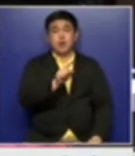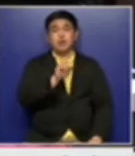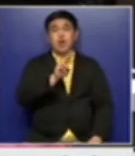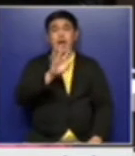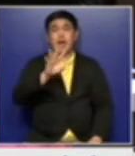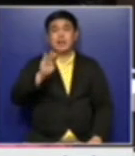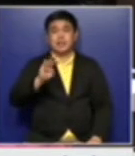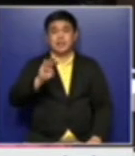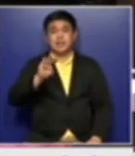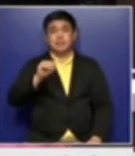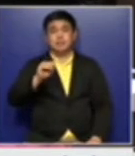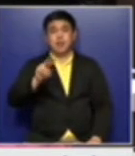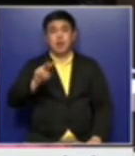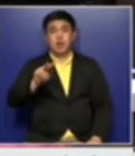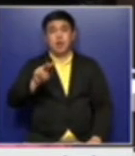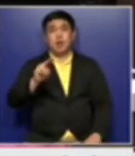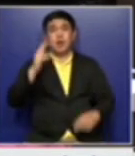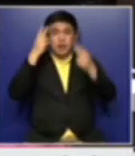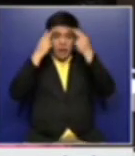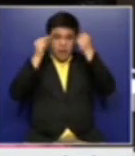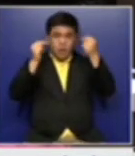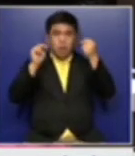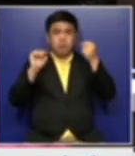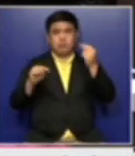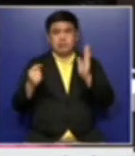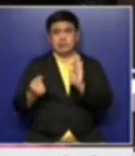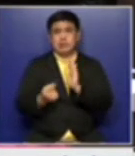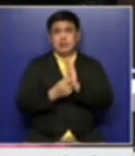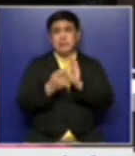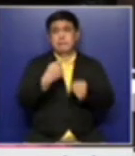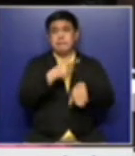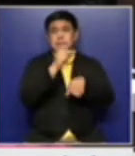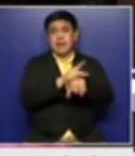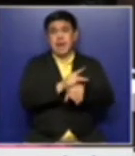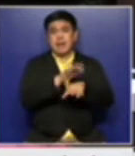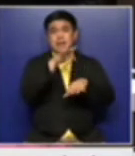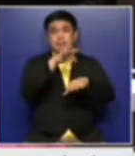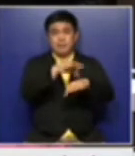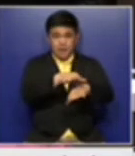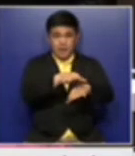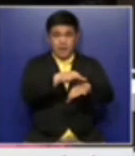.2542โดยมีนายกรัฐมนตรีเป็นประธานโดยตำแหน่ง